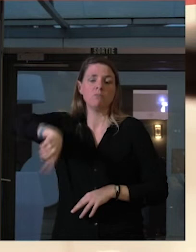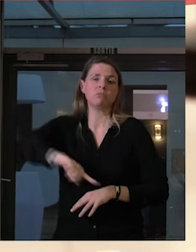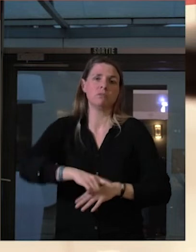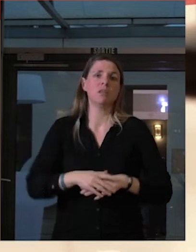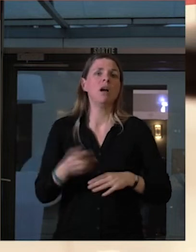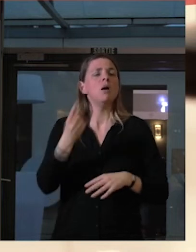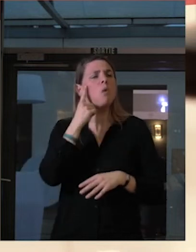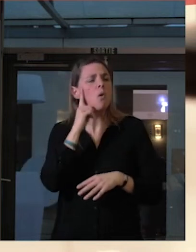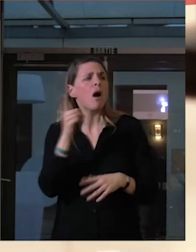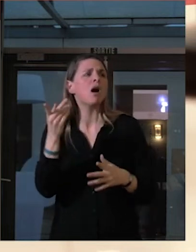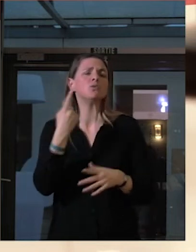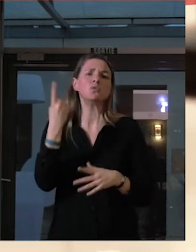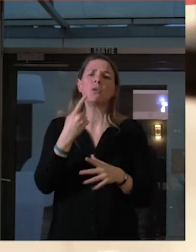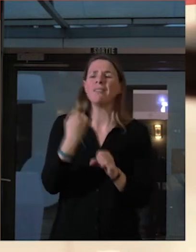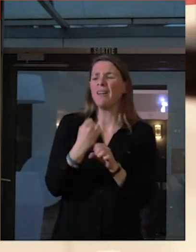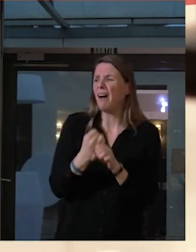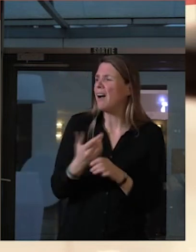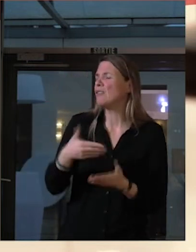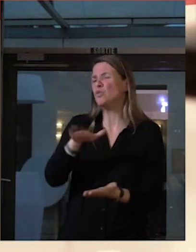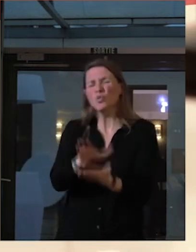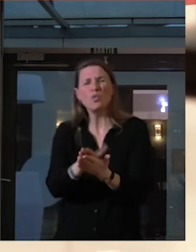faut toujours bosser deux fois plus, il faut toujours